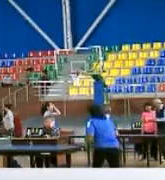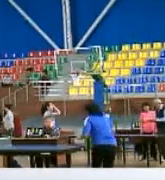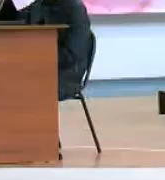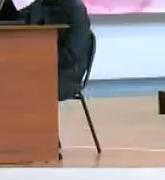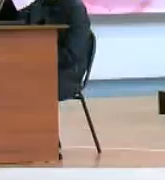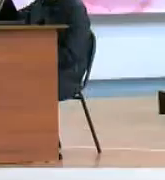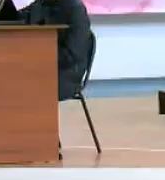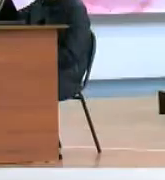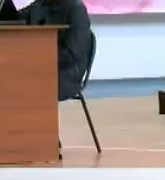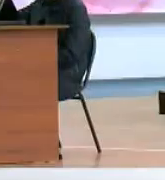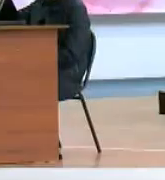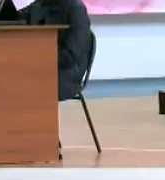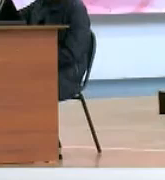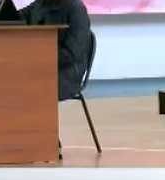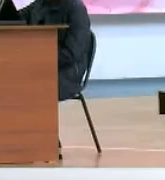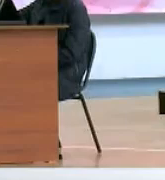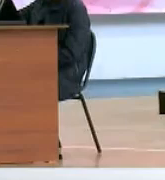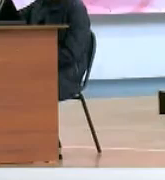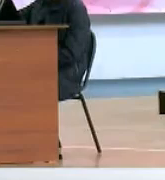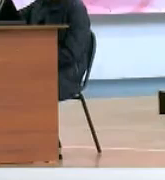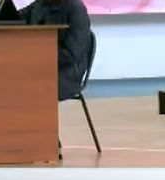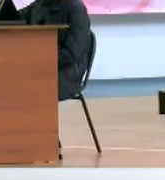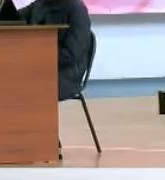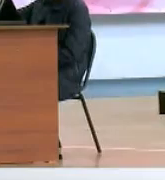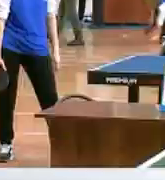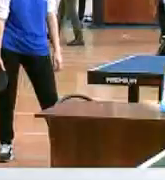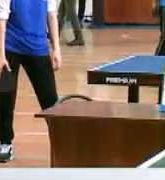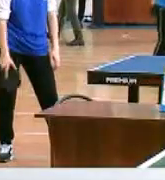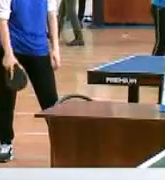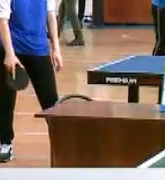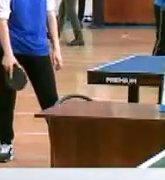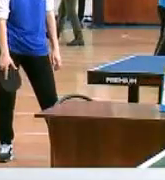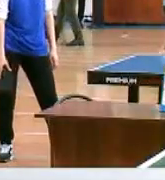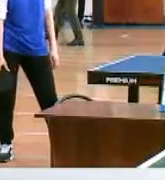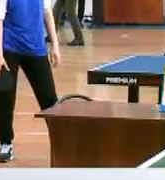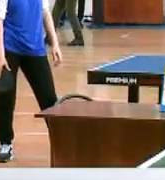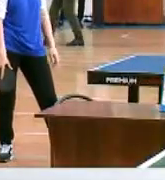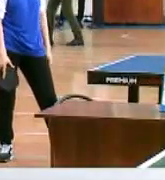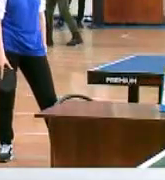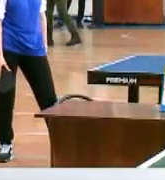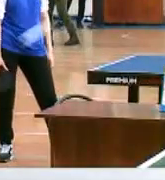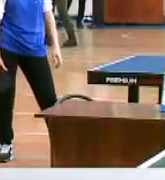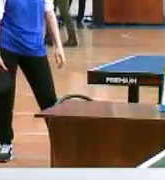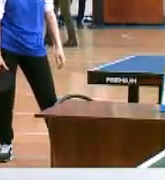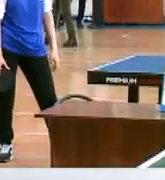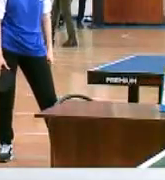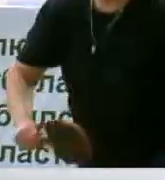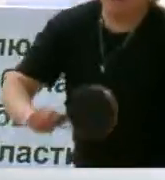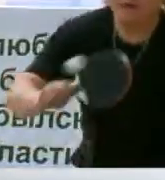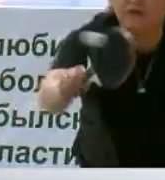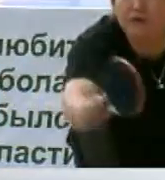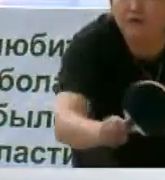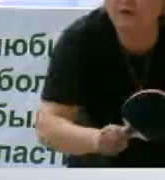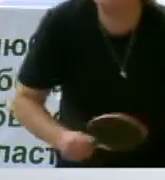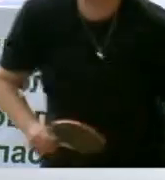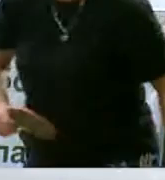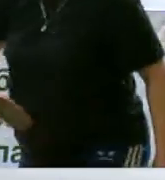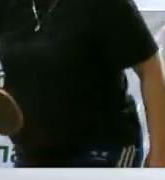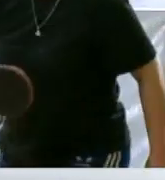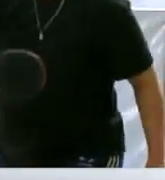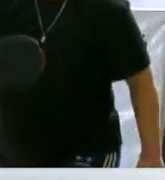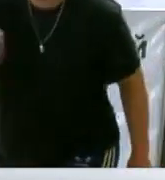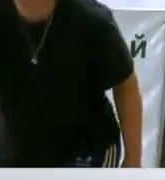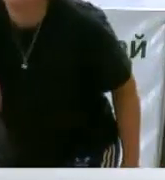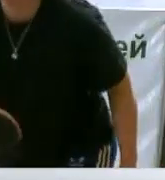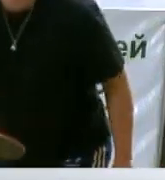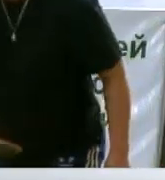департамент басқарма әкімдік қызметкерлері және 9 ауданның қыз-келіншектер жиналды. Жалпы саны 17 команда қатысып, 50-ге тарта спортшы өз